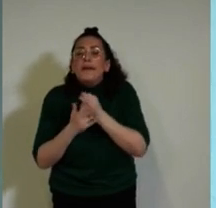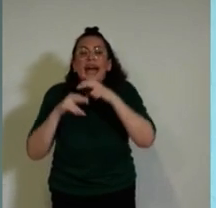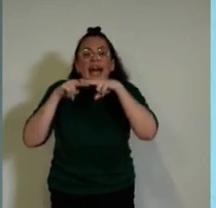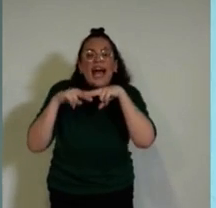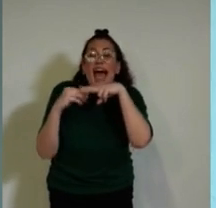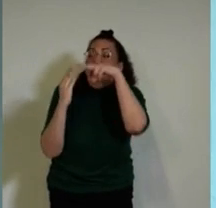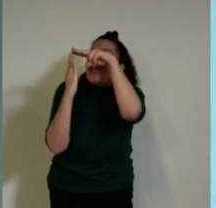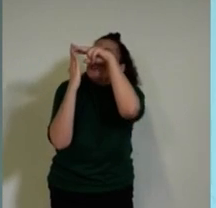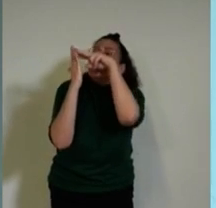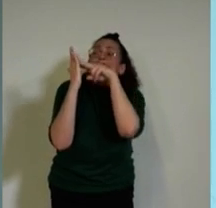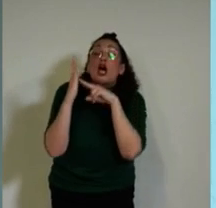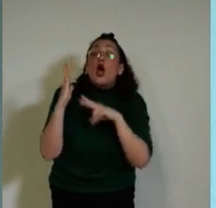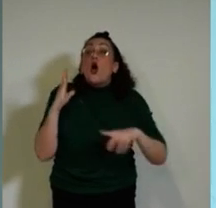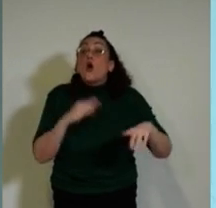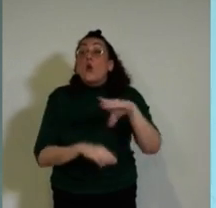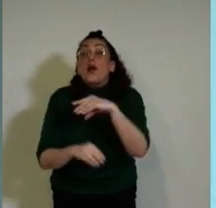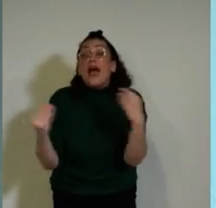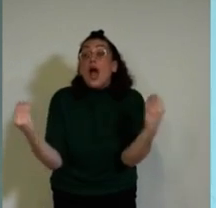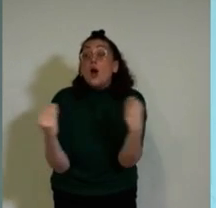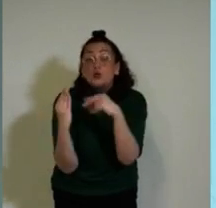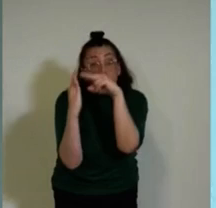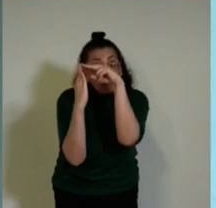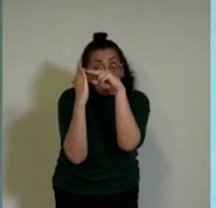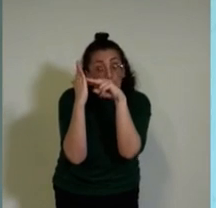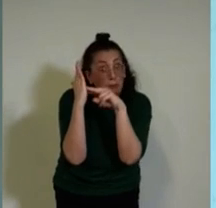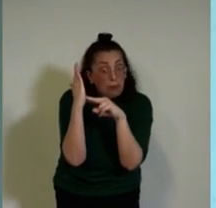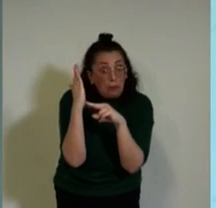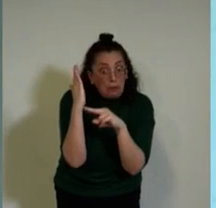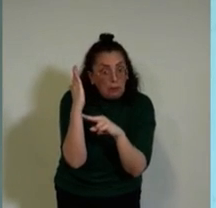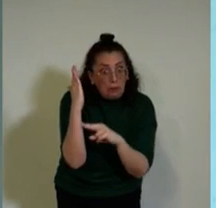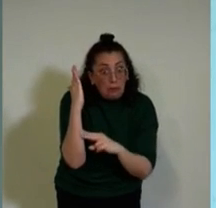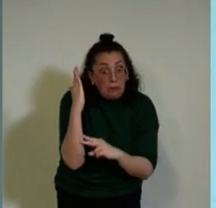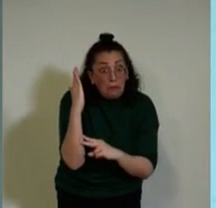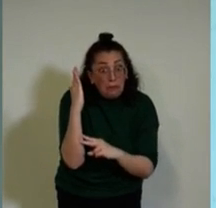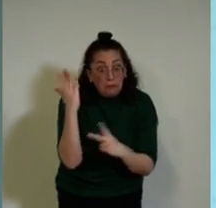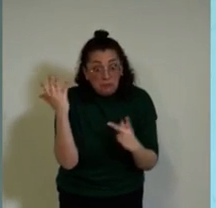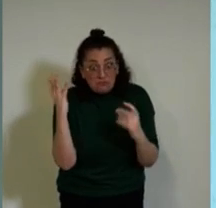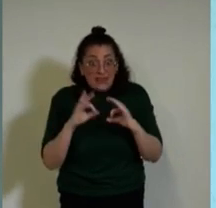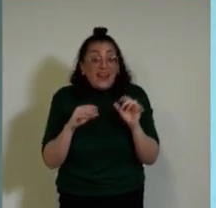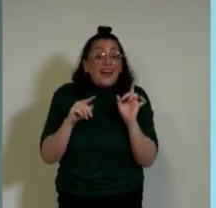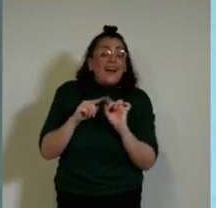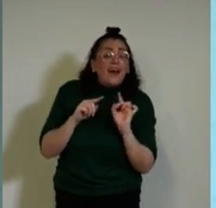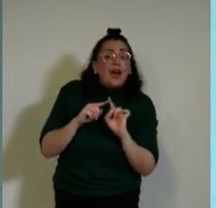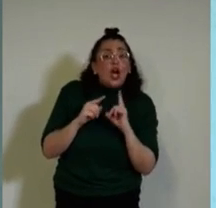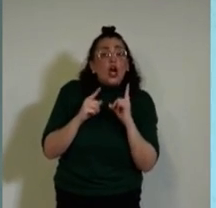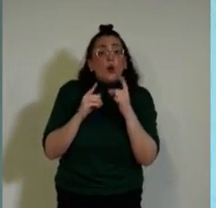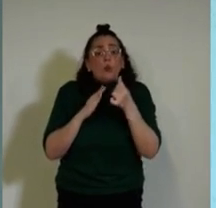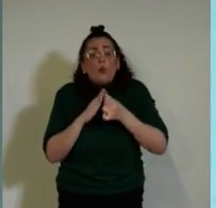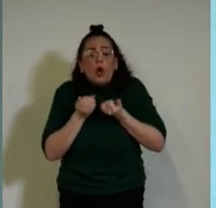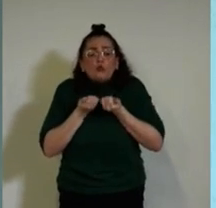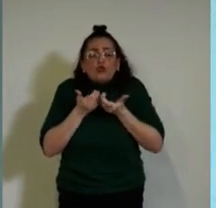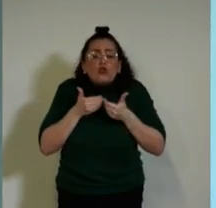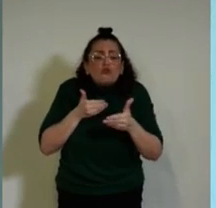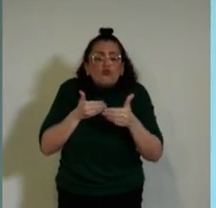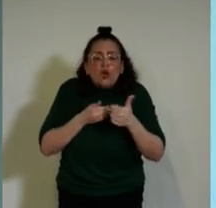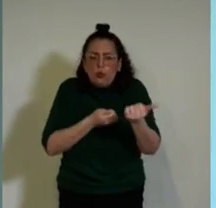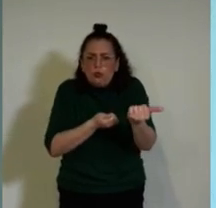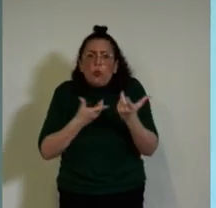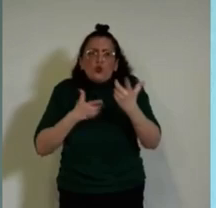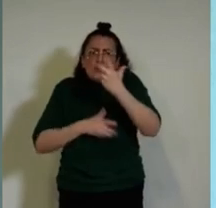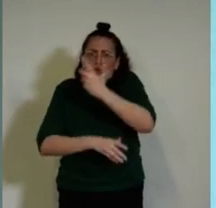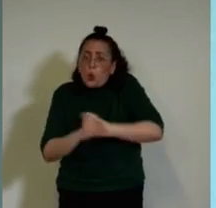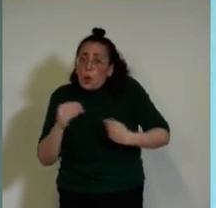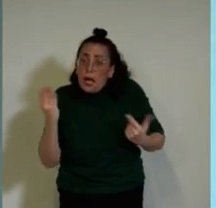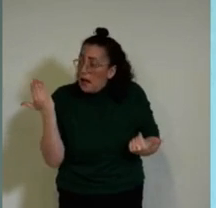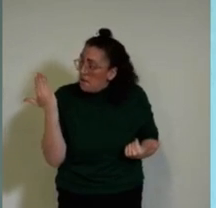une concrétisation très factuelle d'éléments à venir dans les mois qui viennent, sur des propositions. Après,